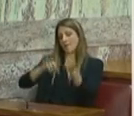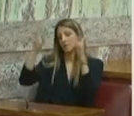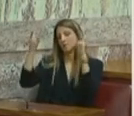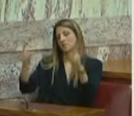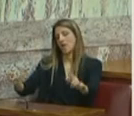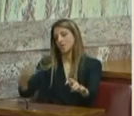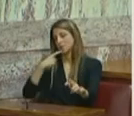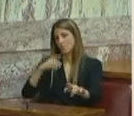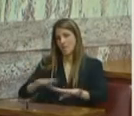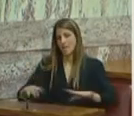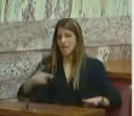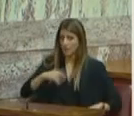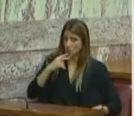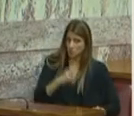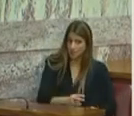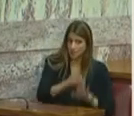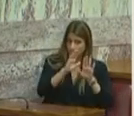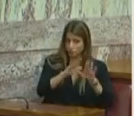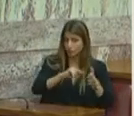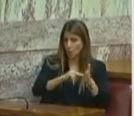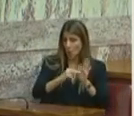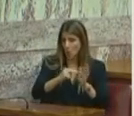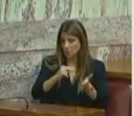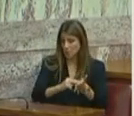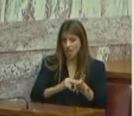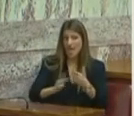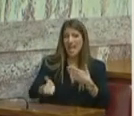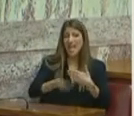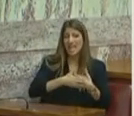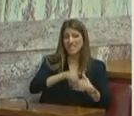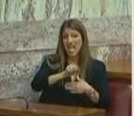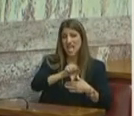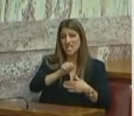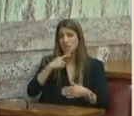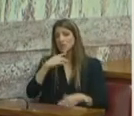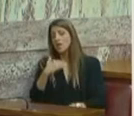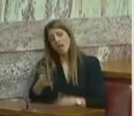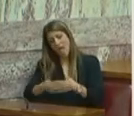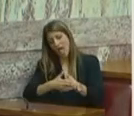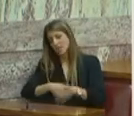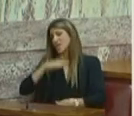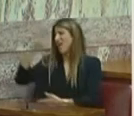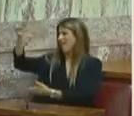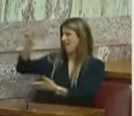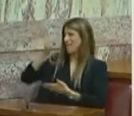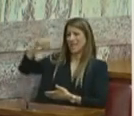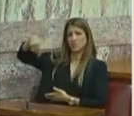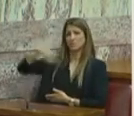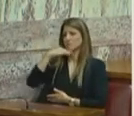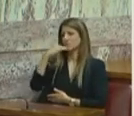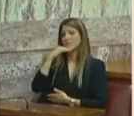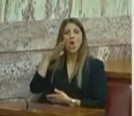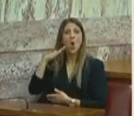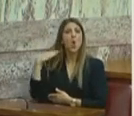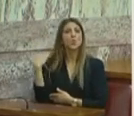είπε. Και της είπαν, θα κλείσει η Αυγή αλλιώς. Να κλείσει, είπε. Δεν μπορεί να μας χρηματοδοτεί ο Τσαουσέσκου. Στη διάσπαση η Ρουμανία ήταν φιλική